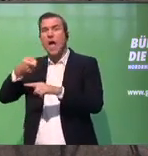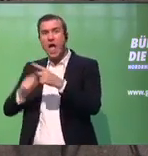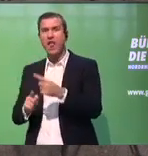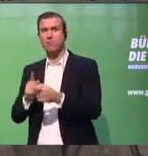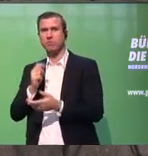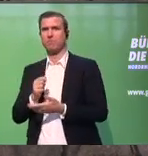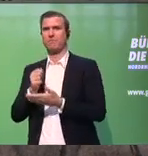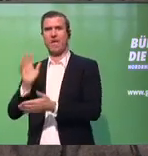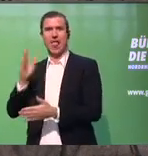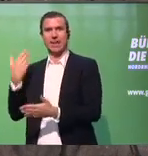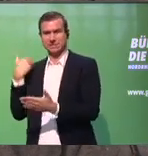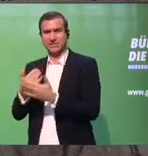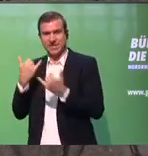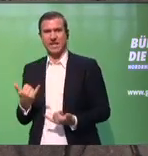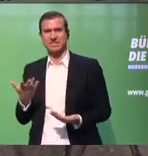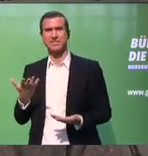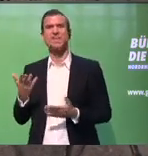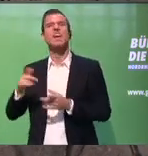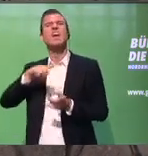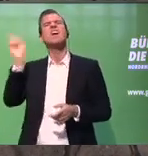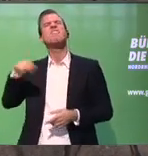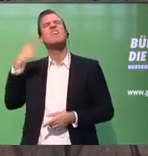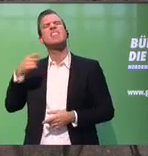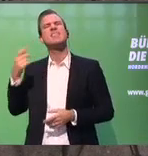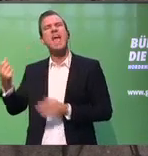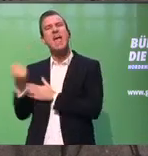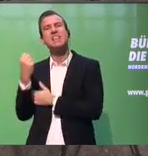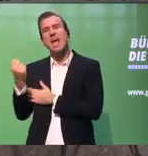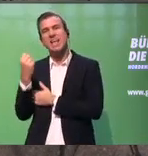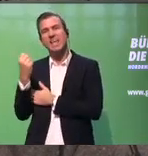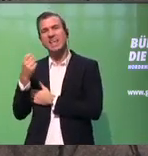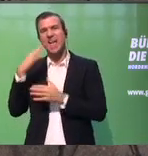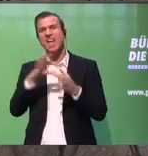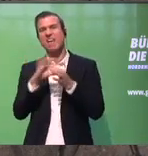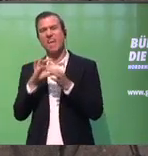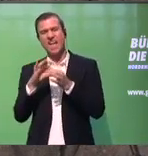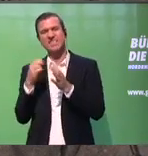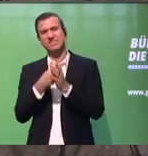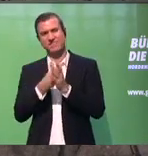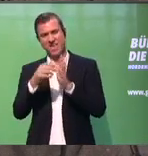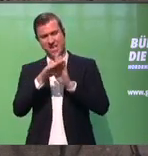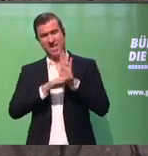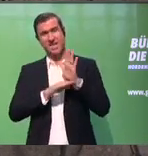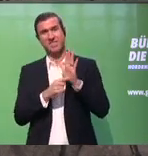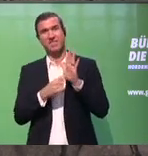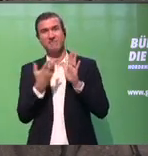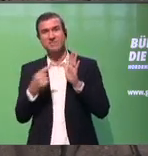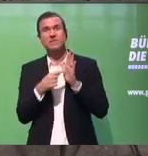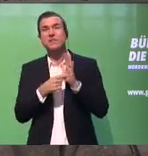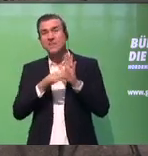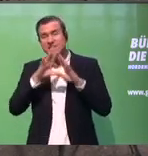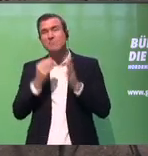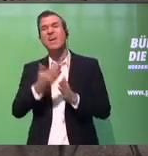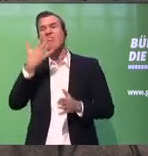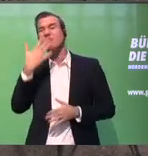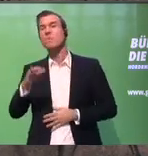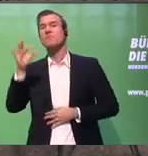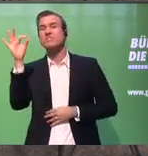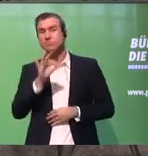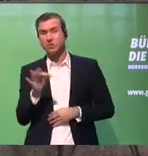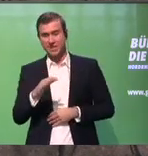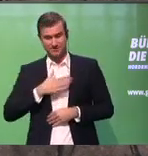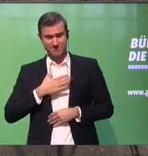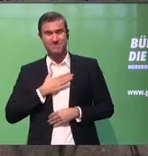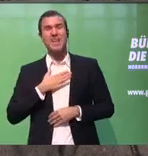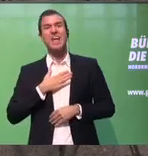gegenüber heute. Bei der Windenergie mit den Referenzwerten, die da vorgegeben sind, werden 50%